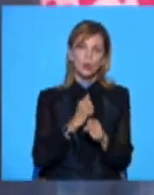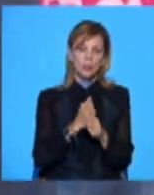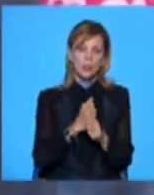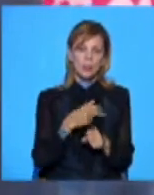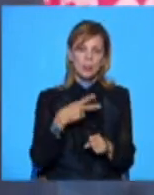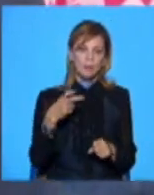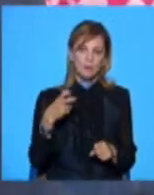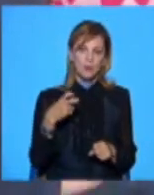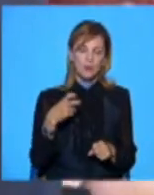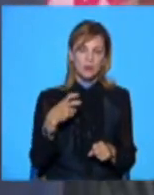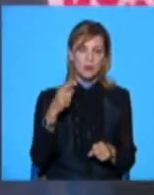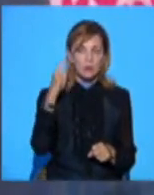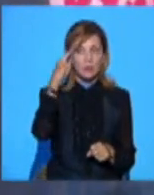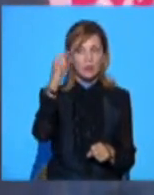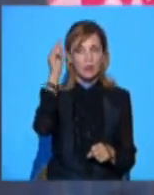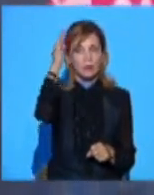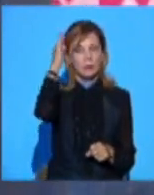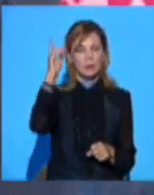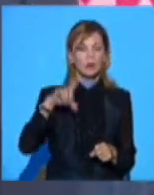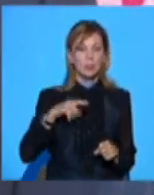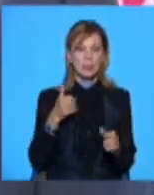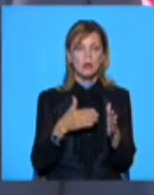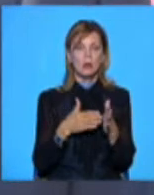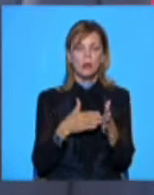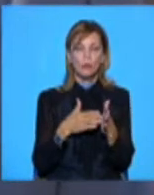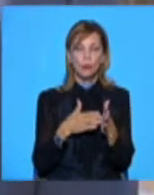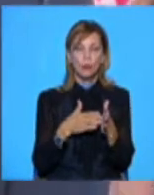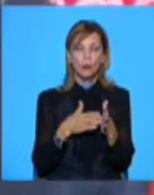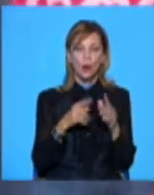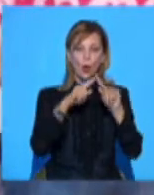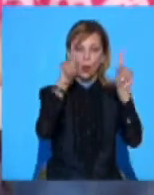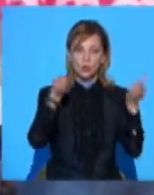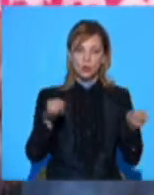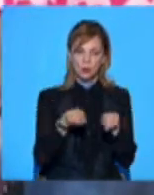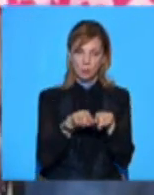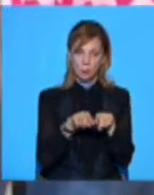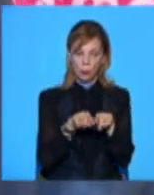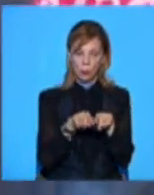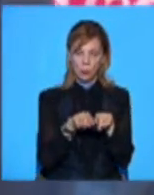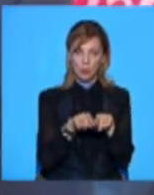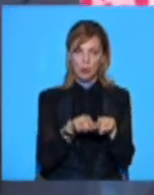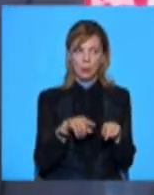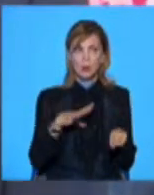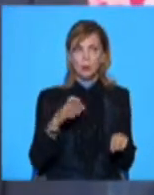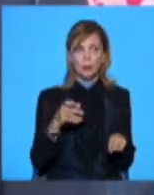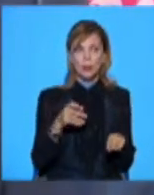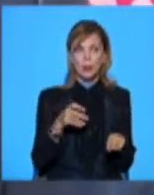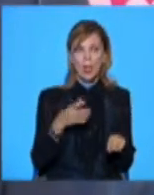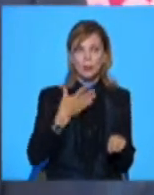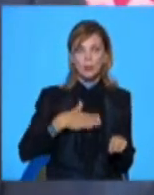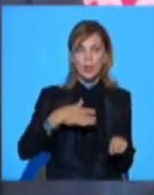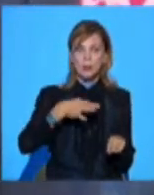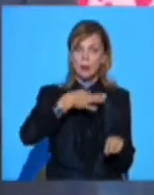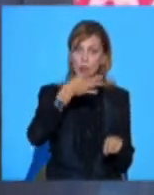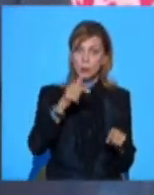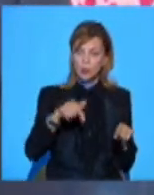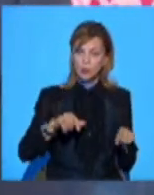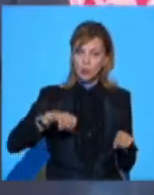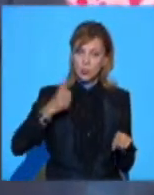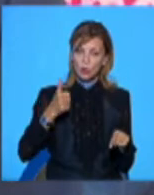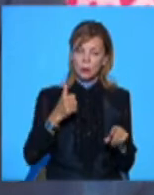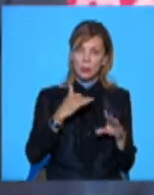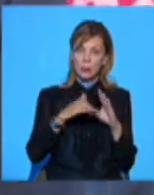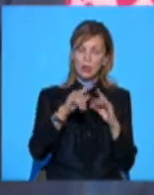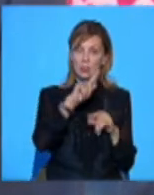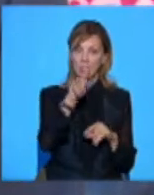fără să considere că mai este necesară o diplomă. Ce le-ați transmite acestor tineri care aleg să nu